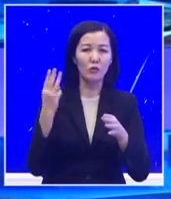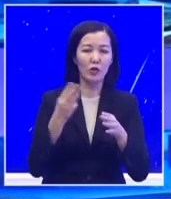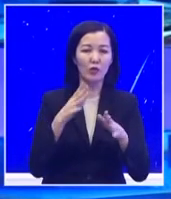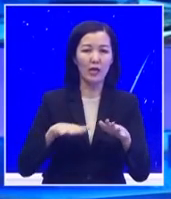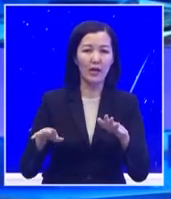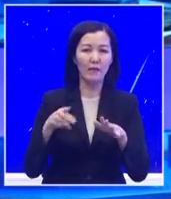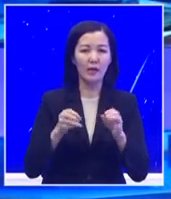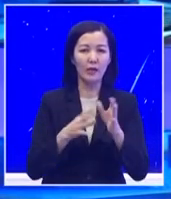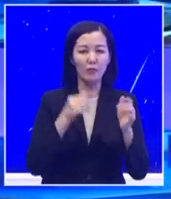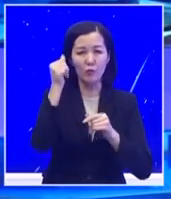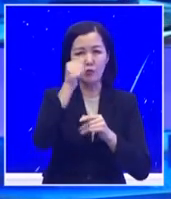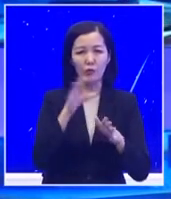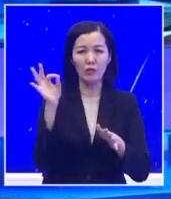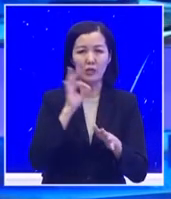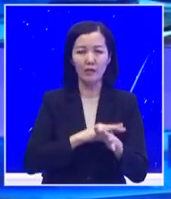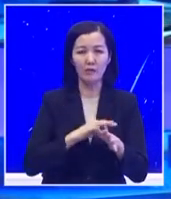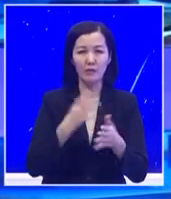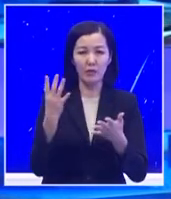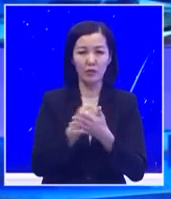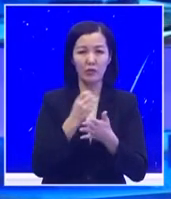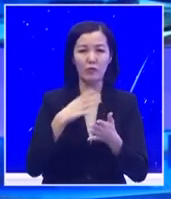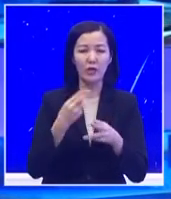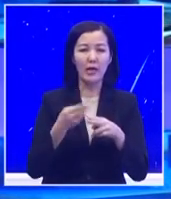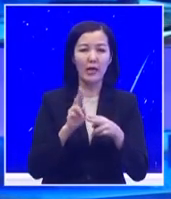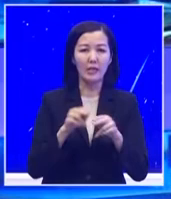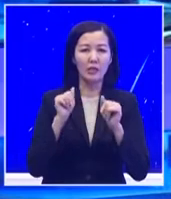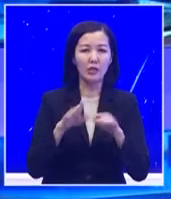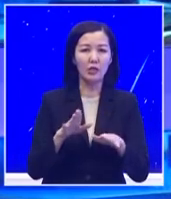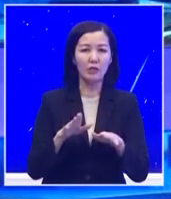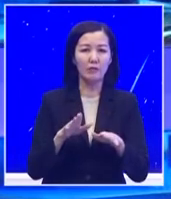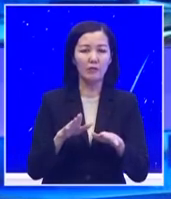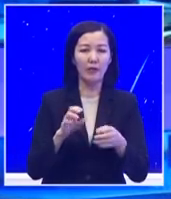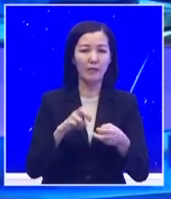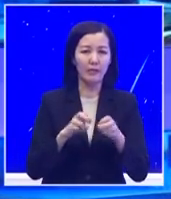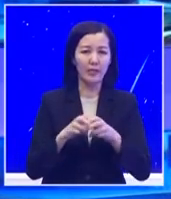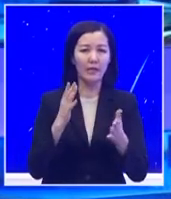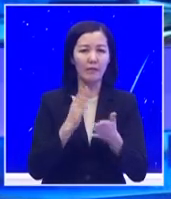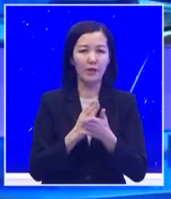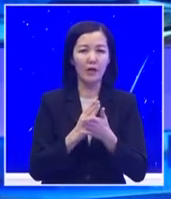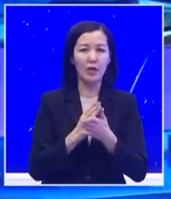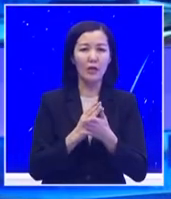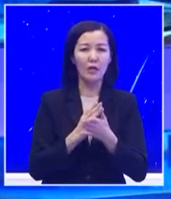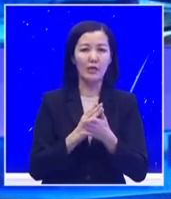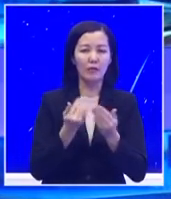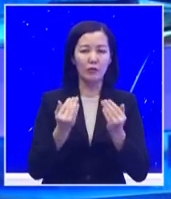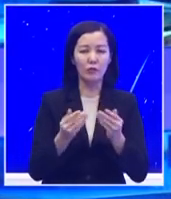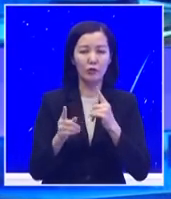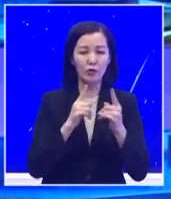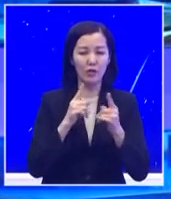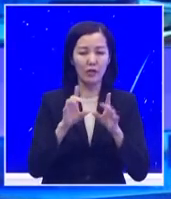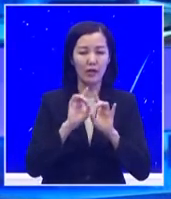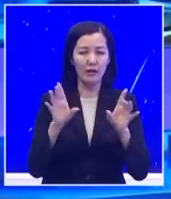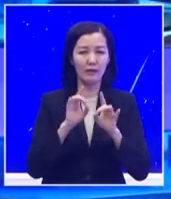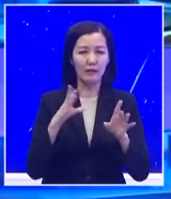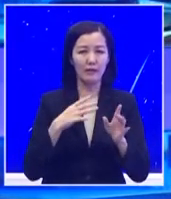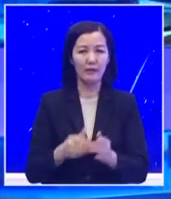ауыл шаруашылықты аймақ 2019 жылдан табыспен шығып отыр. Әйтсе де шешімін күткен мәселелер бар. Бұл туралы есептік жиында